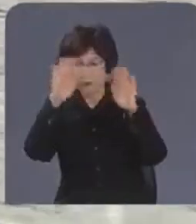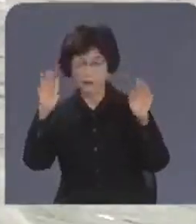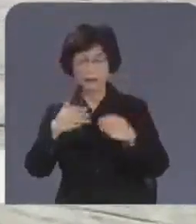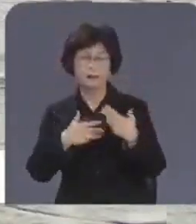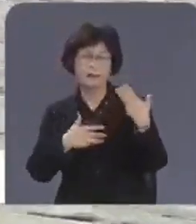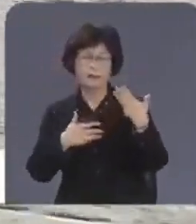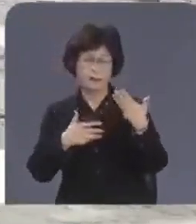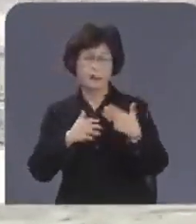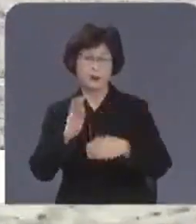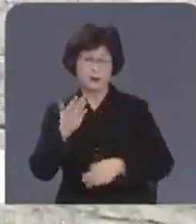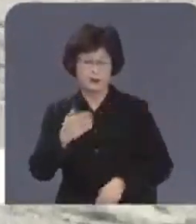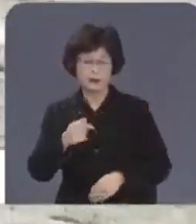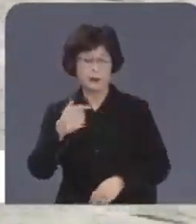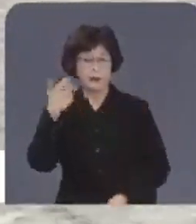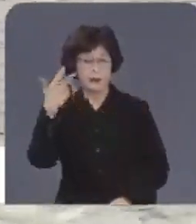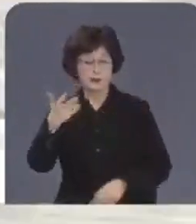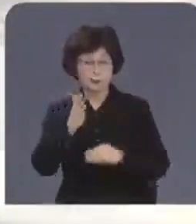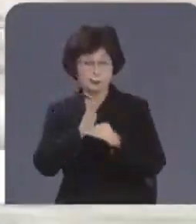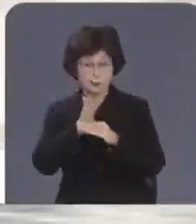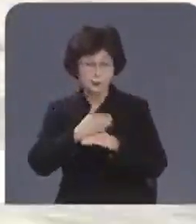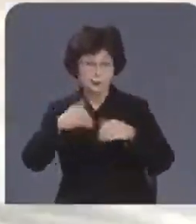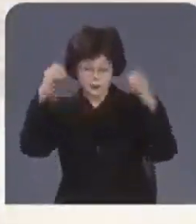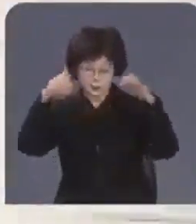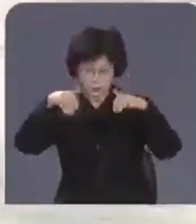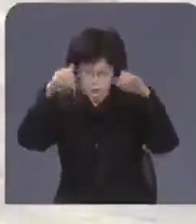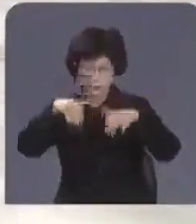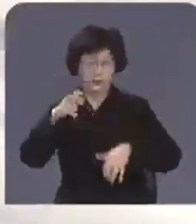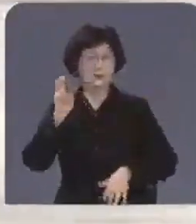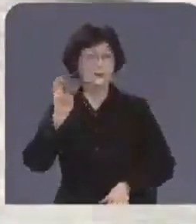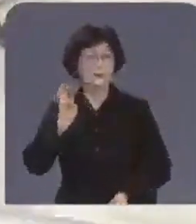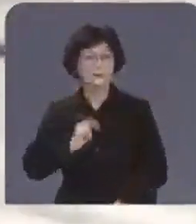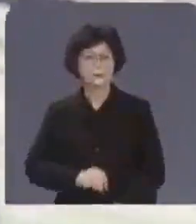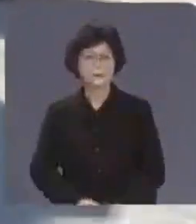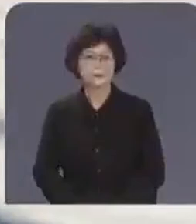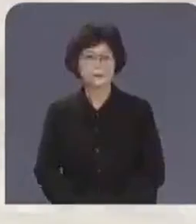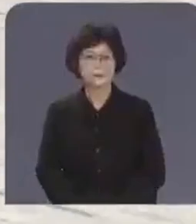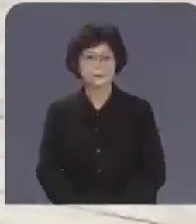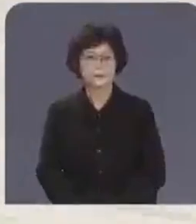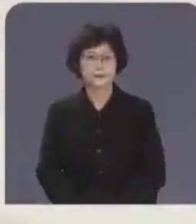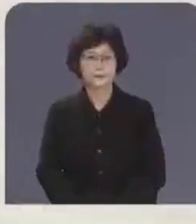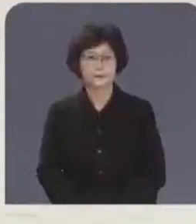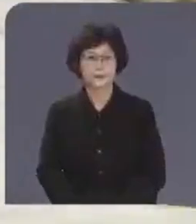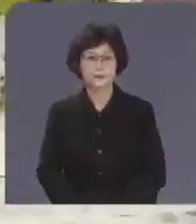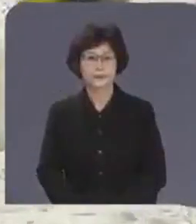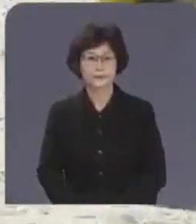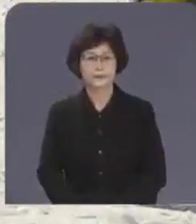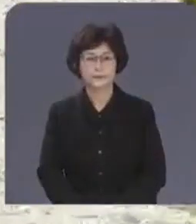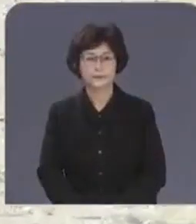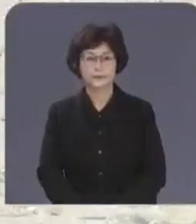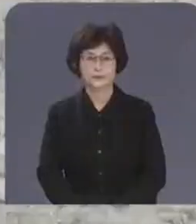예상됩니다. 다음 주 중반에는 비 소식이 있겠습니다. KBS 뉴스 최휘지입니다.